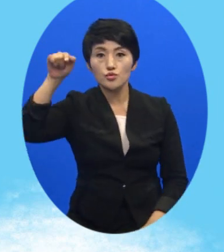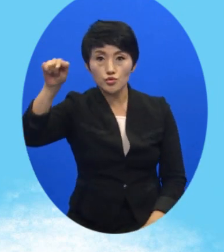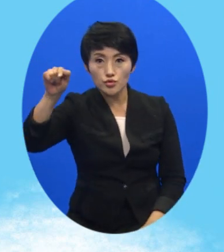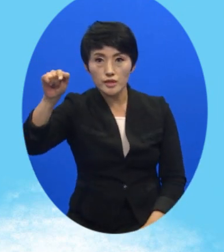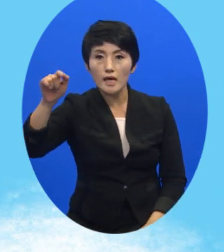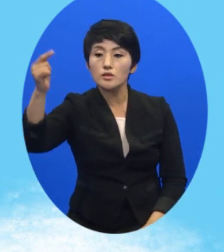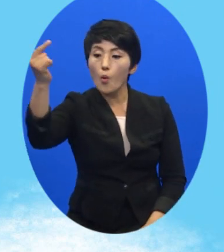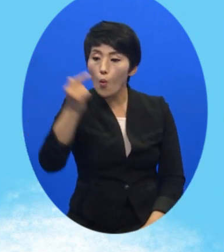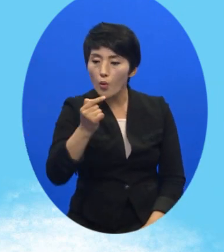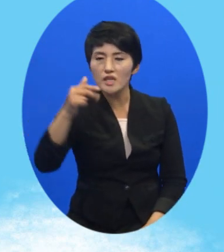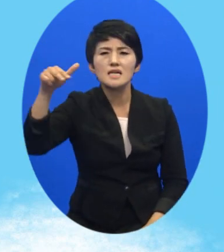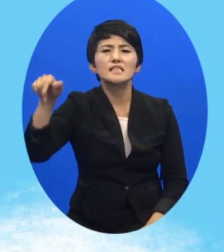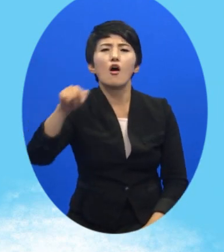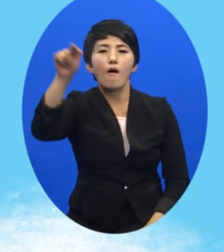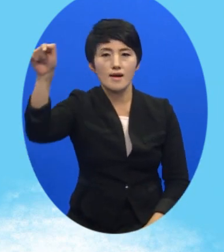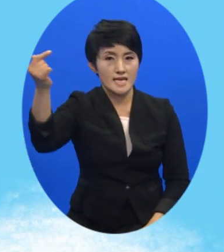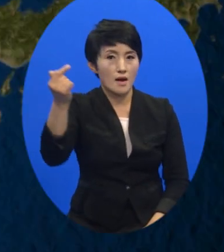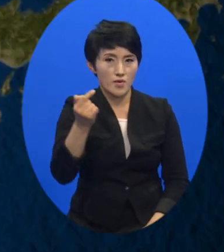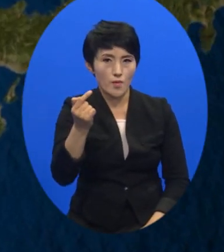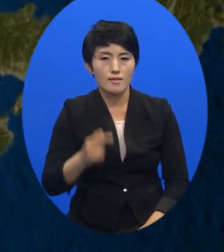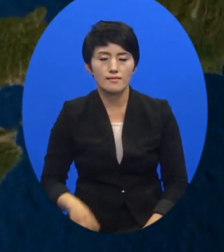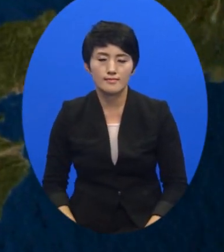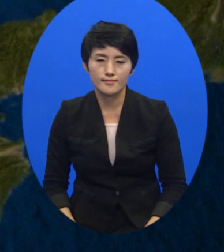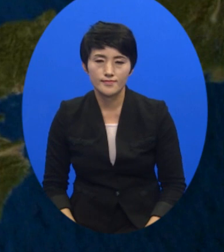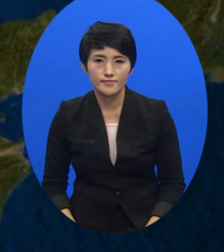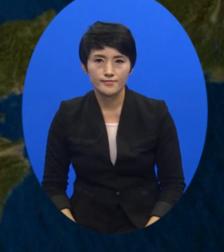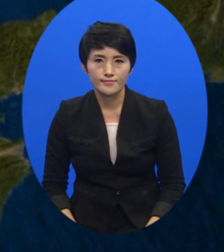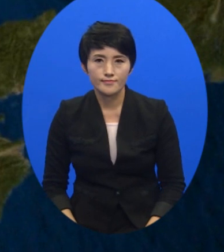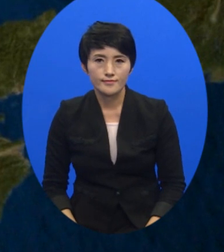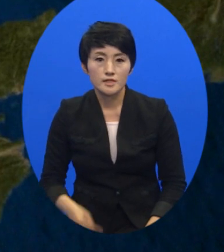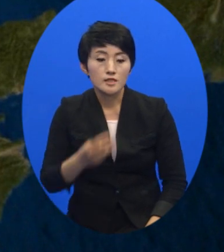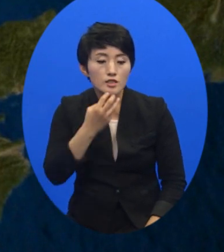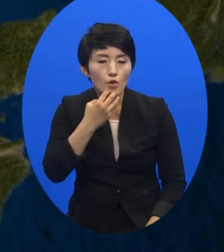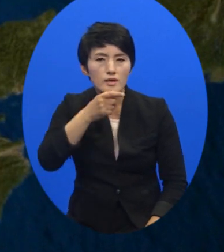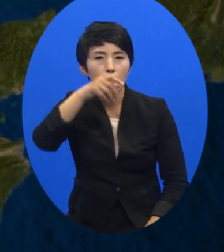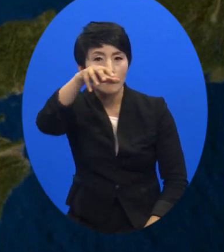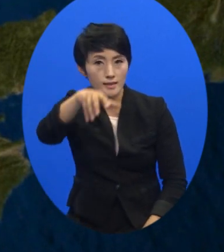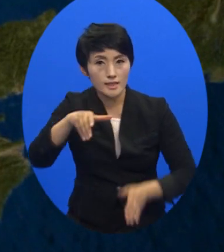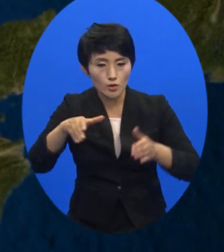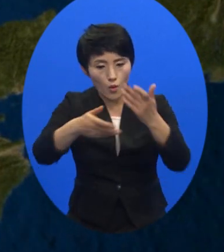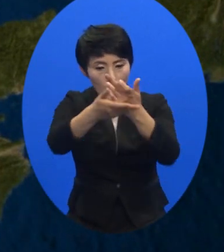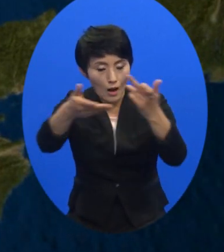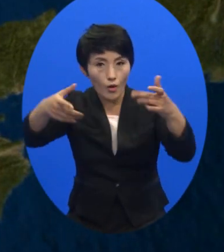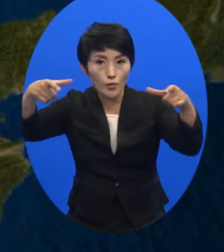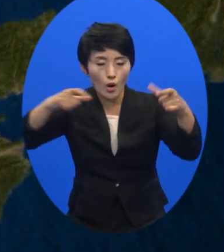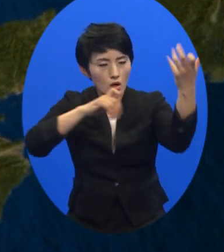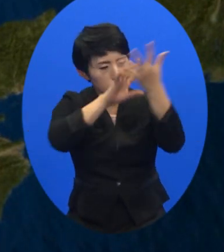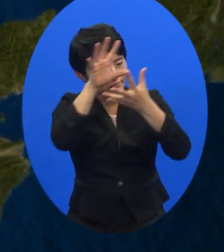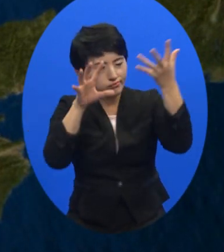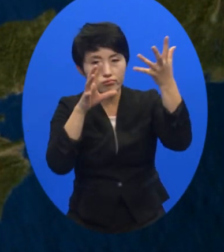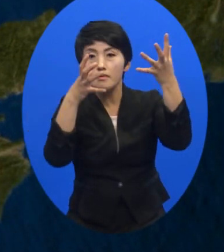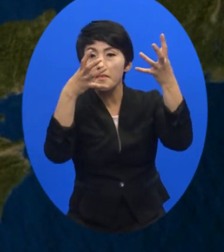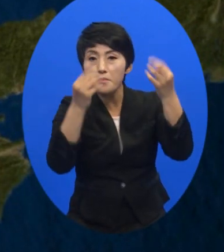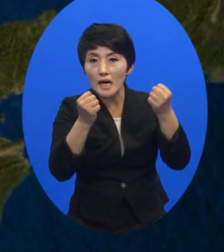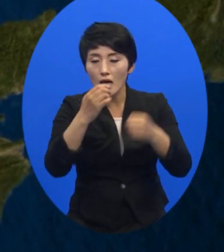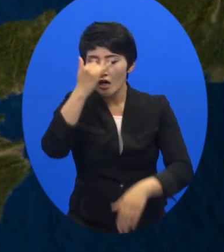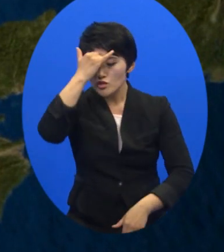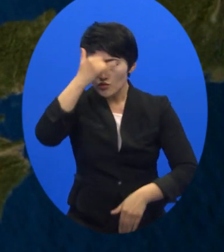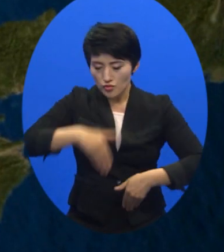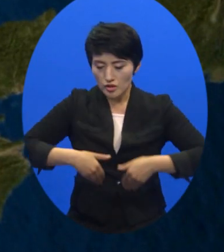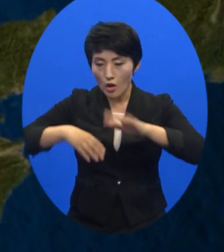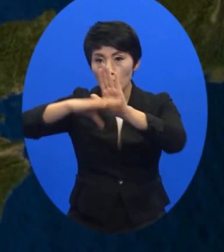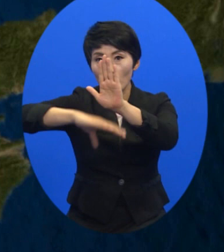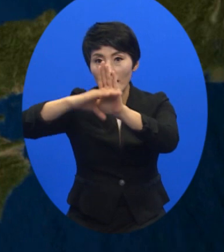북동 지나는 기압골의 영향을 받겠는데요. 따라서 서울, 경기도, 강원도는 구름 많겠지만 충청 이남